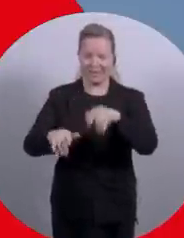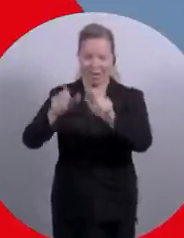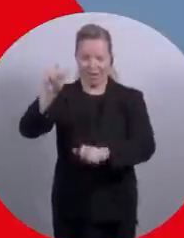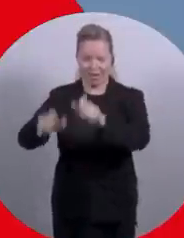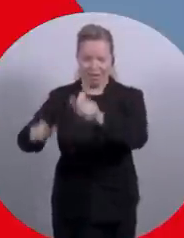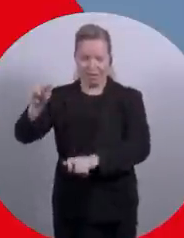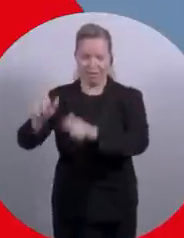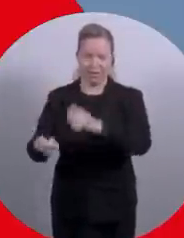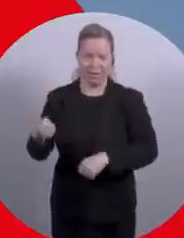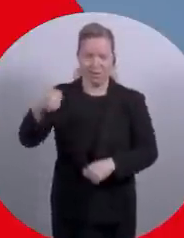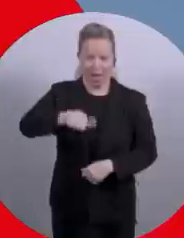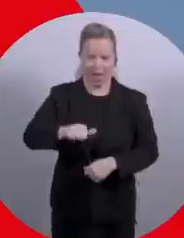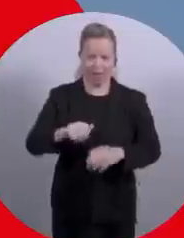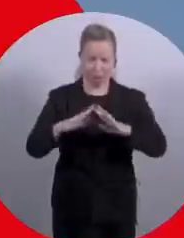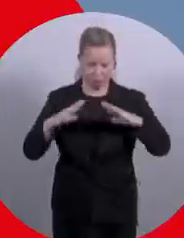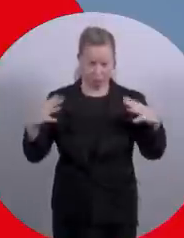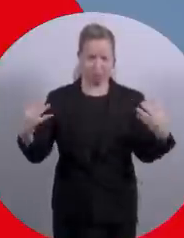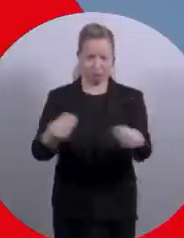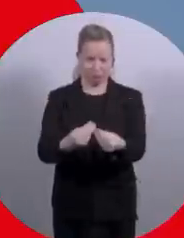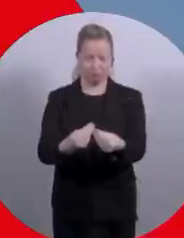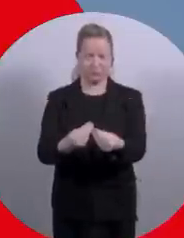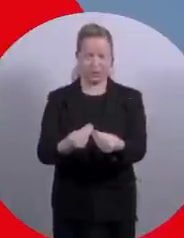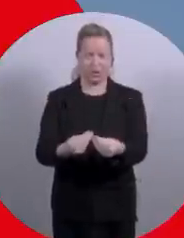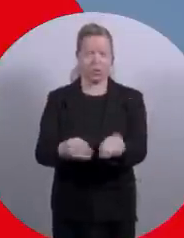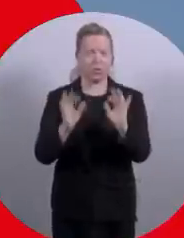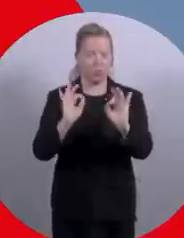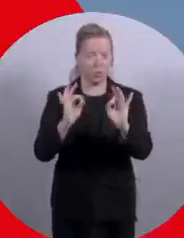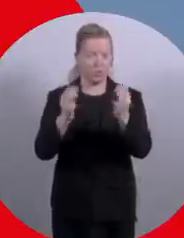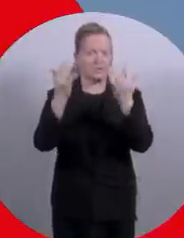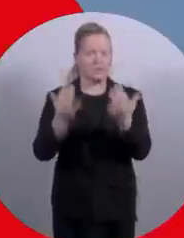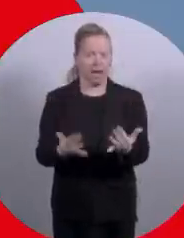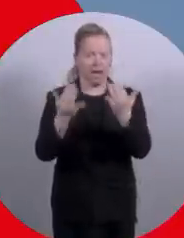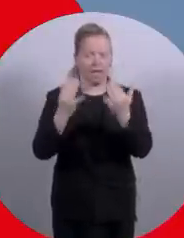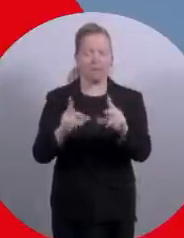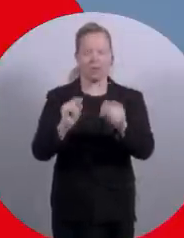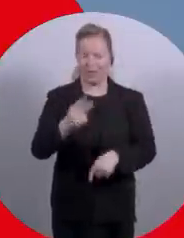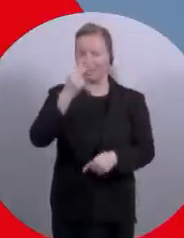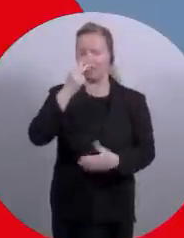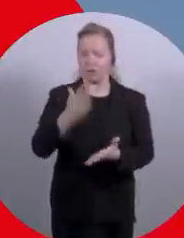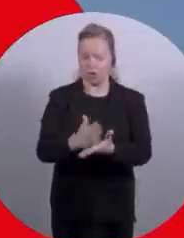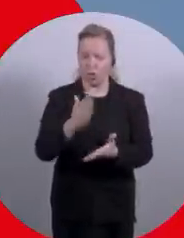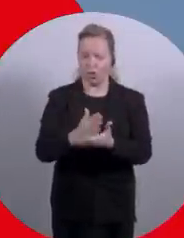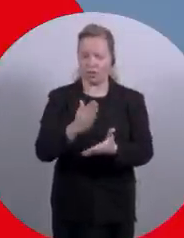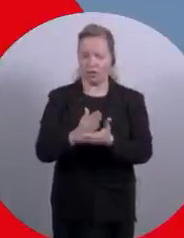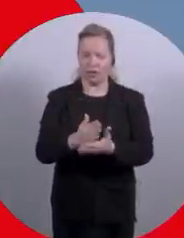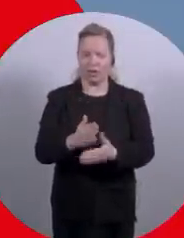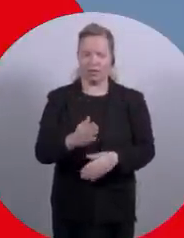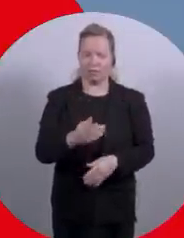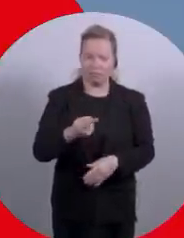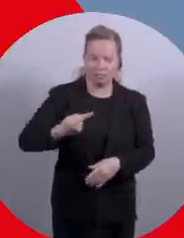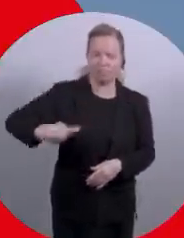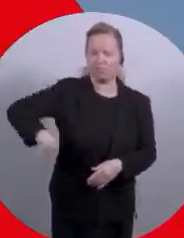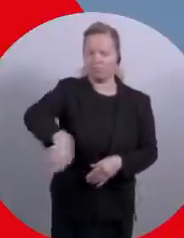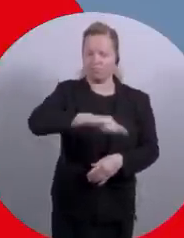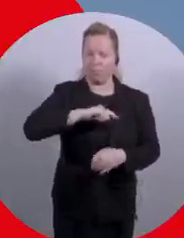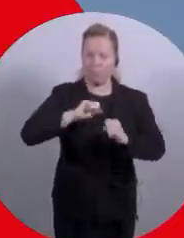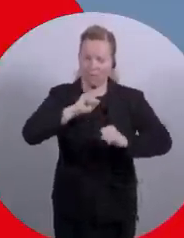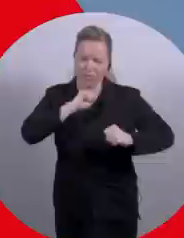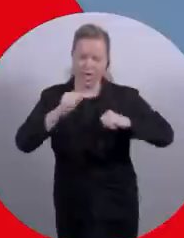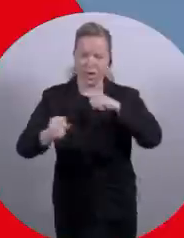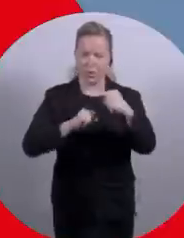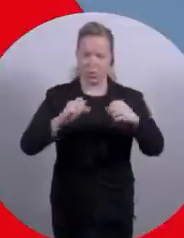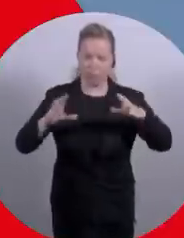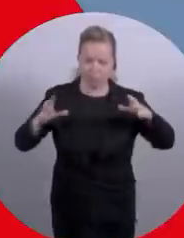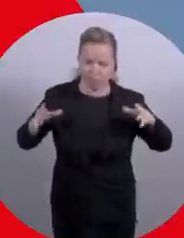unserer Mitte eine gute Anzahl wo man schon sieht das Interesse an unserer Bewegung ist enorm es